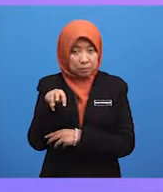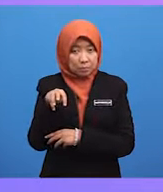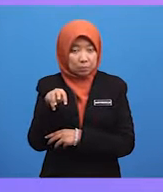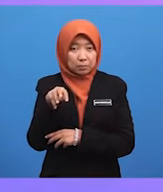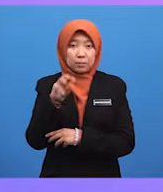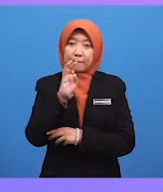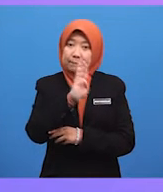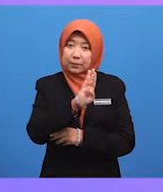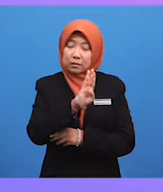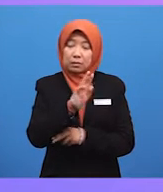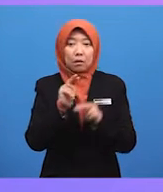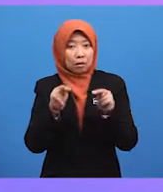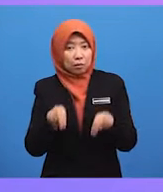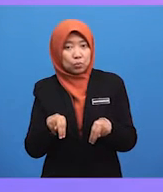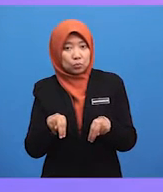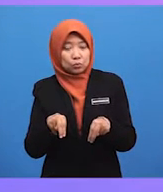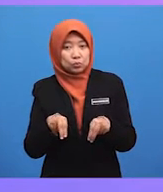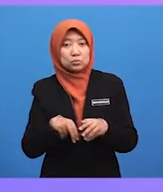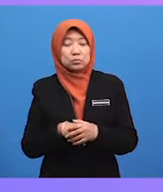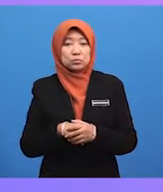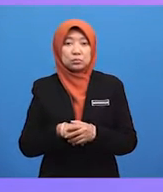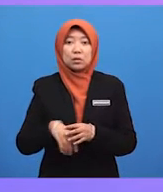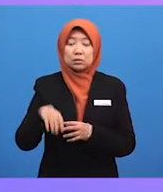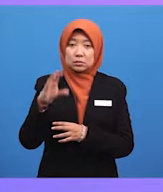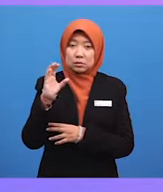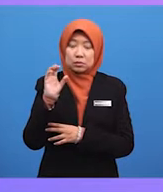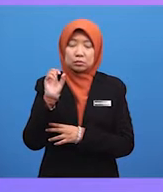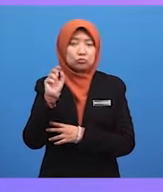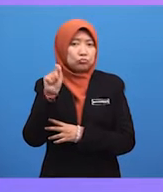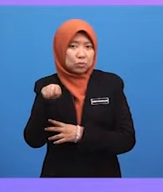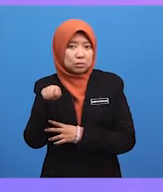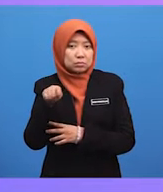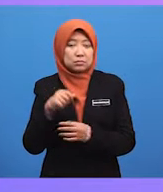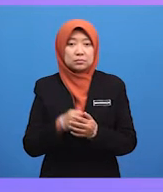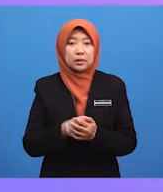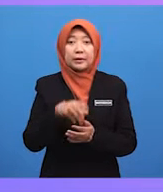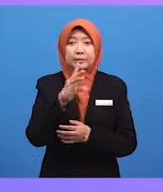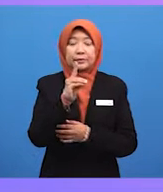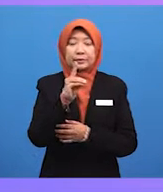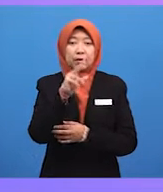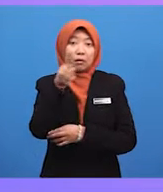B. harus, C. sunat, D. haram.